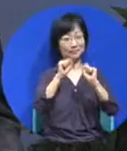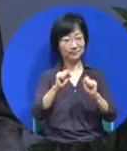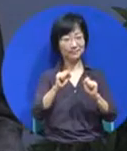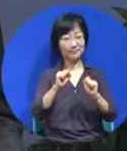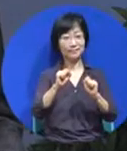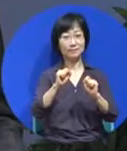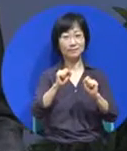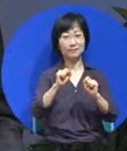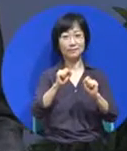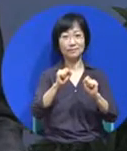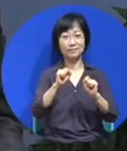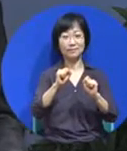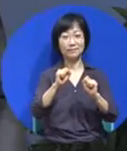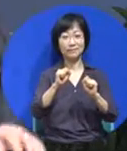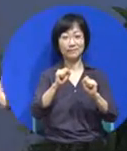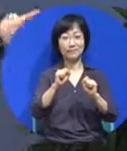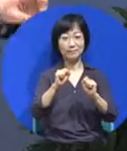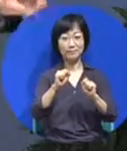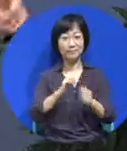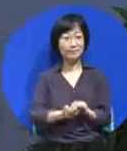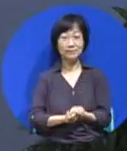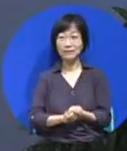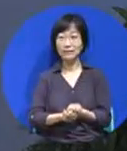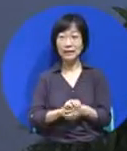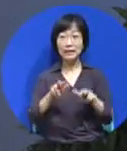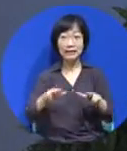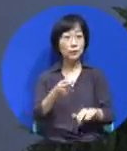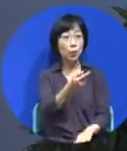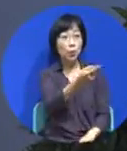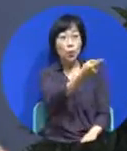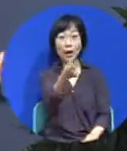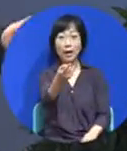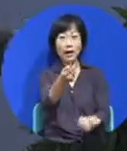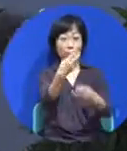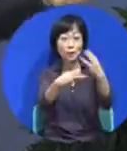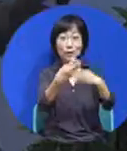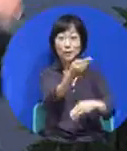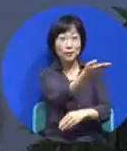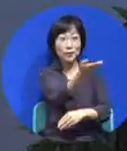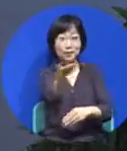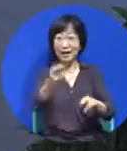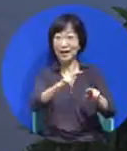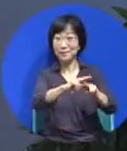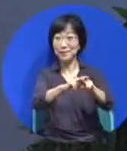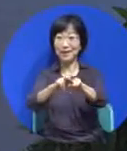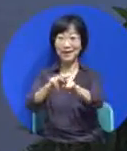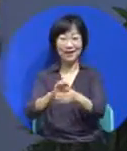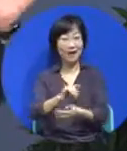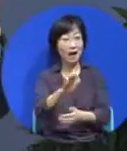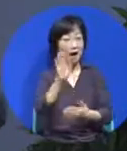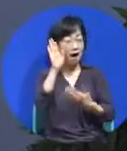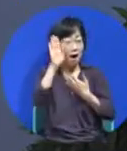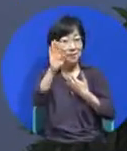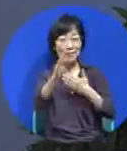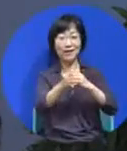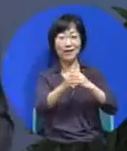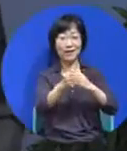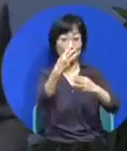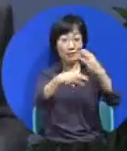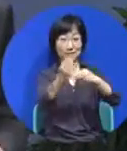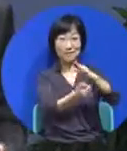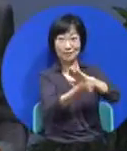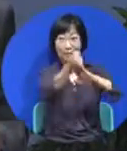그렇죠? me. 자, 우리 렘넌트들이 있습니다. We have remnants sitting here. 얘들이 앞으로 계속 성공했다. 다른 사람이 보고, 야, 니 어떻게 그리 잘하느냐. 당당히